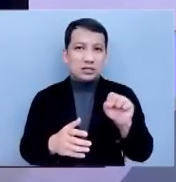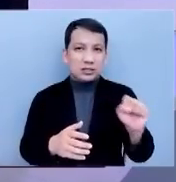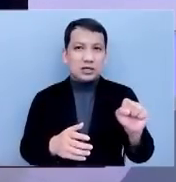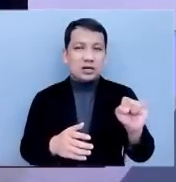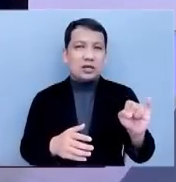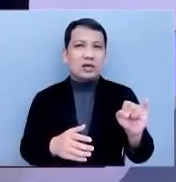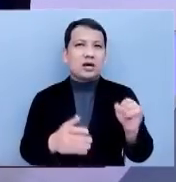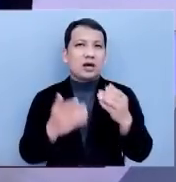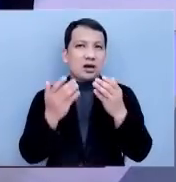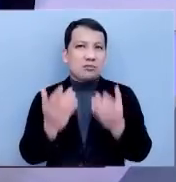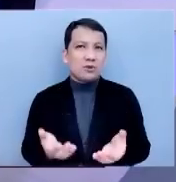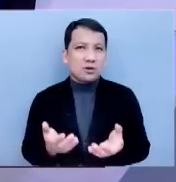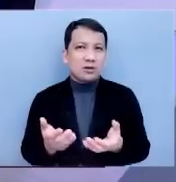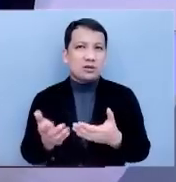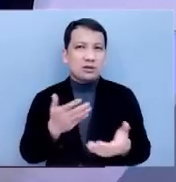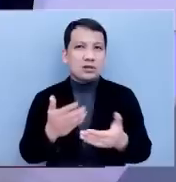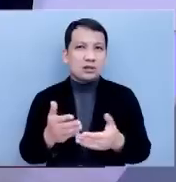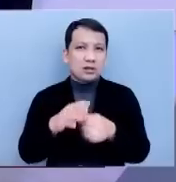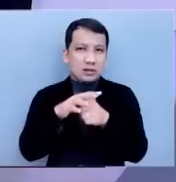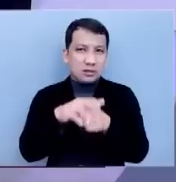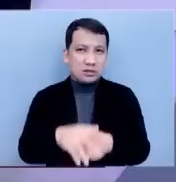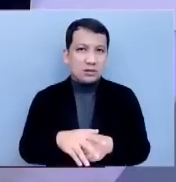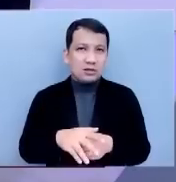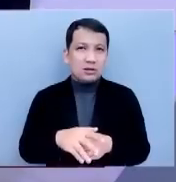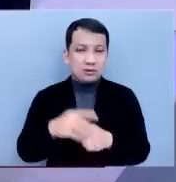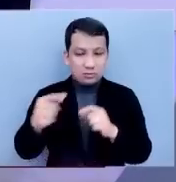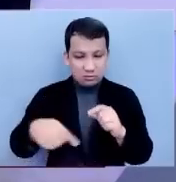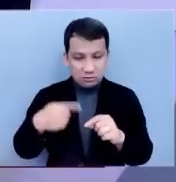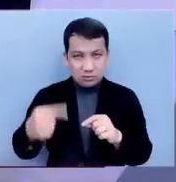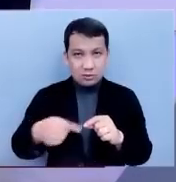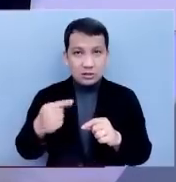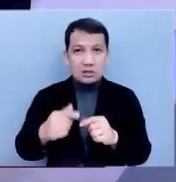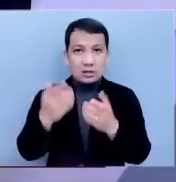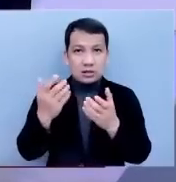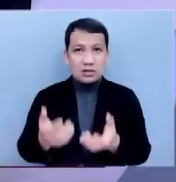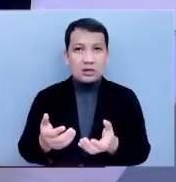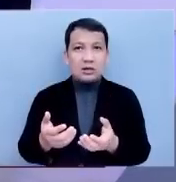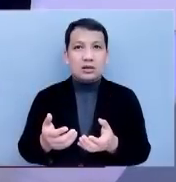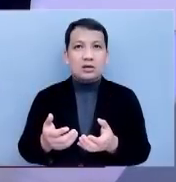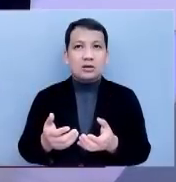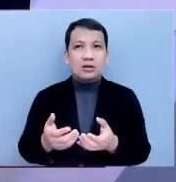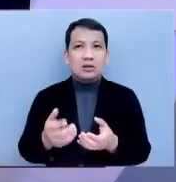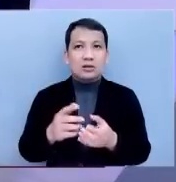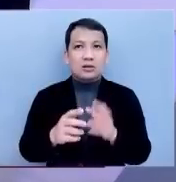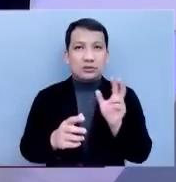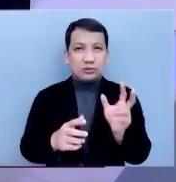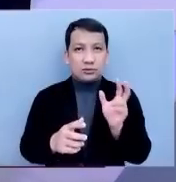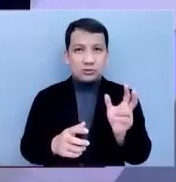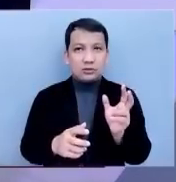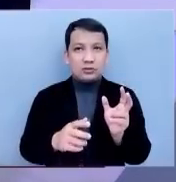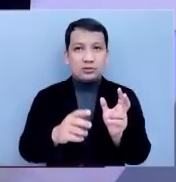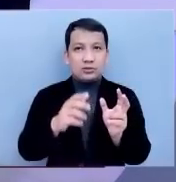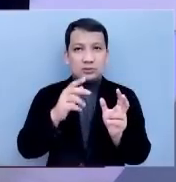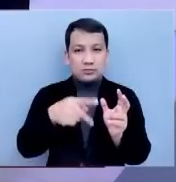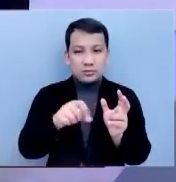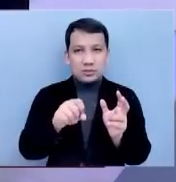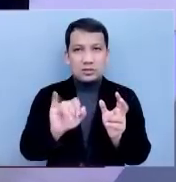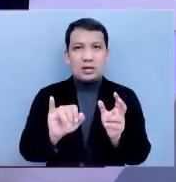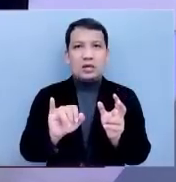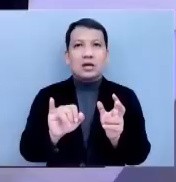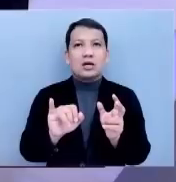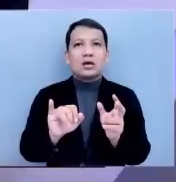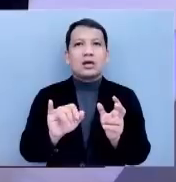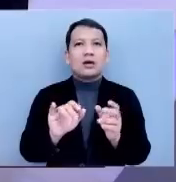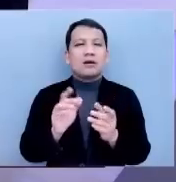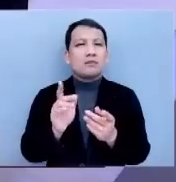po kabigat yon? Ang pressure po ng gulong ninyo sa inyong kotse nandun lamang sa 30 PSI.